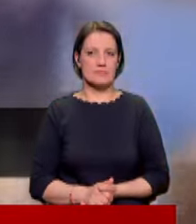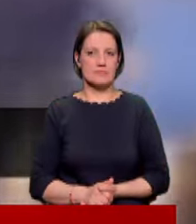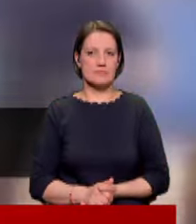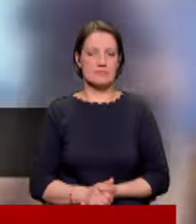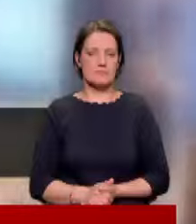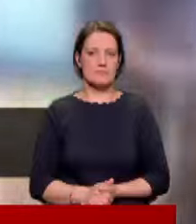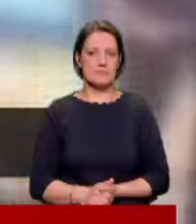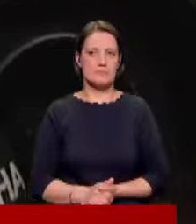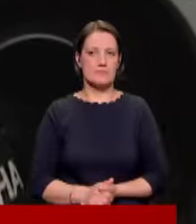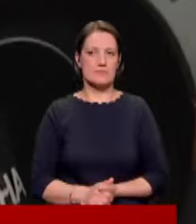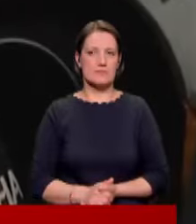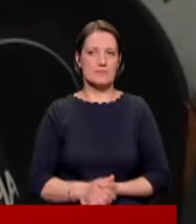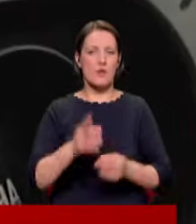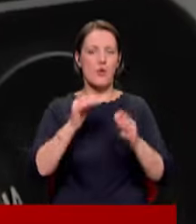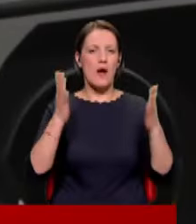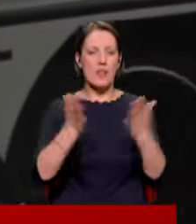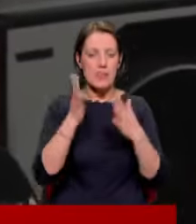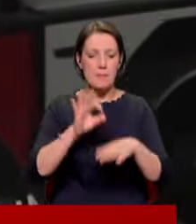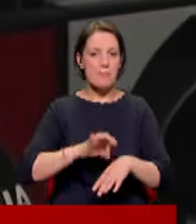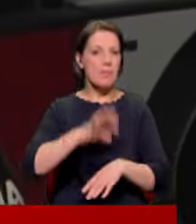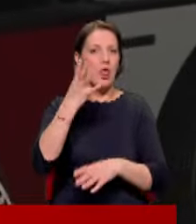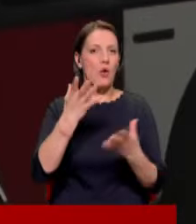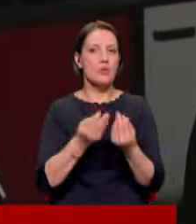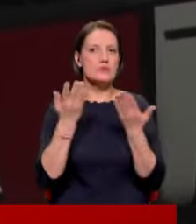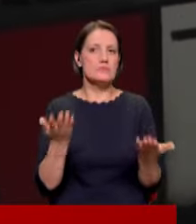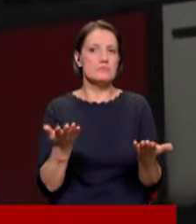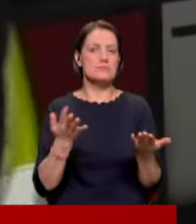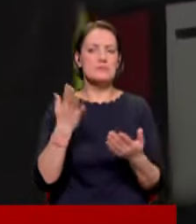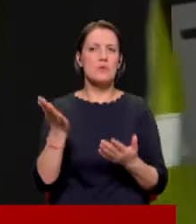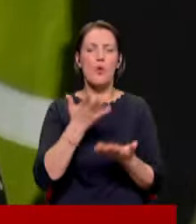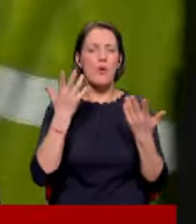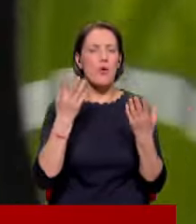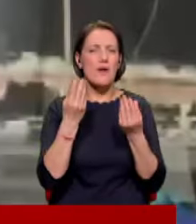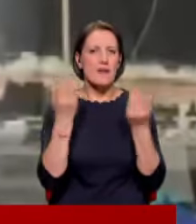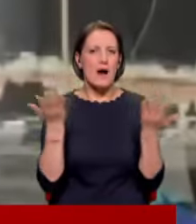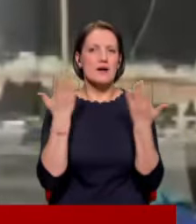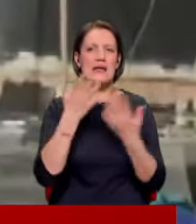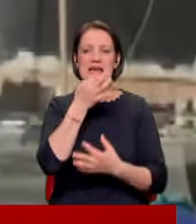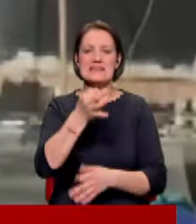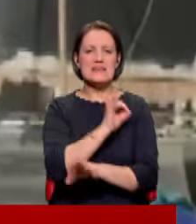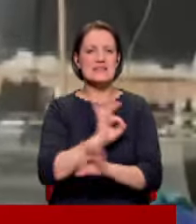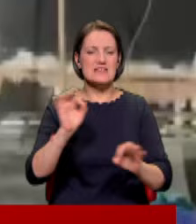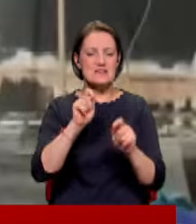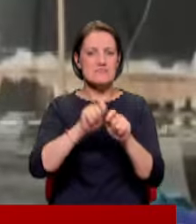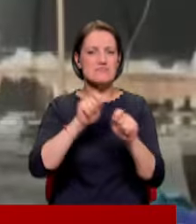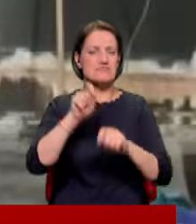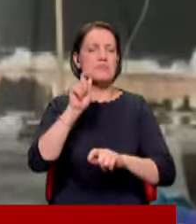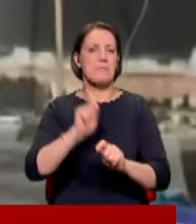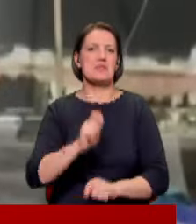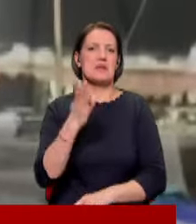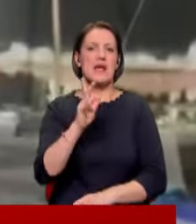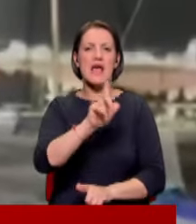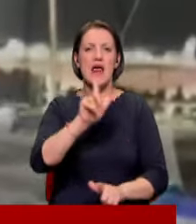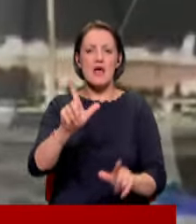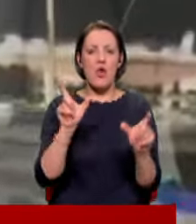Aman Allah'ım. O kadar ani oluştu ki her şey. O kadar ani oluştu ki. İzinsiz tadilat yapıldı. Gerekli